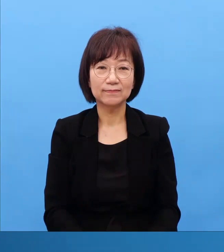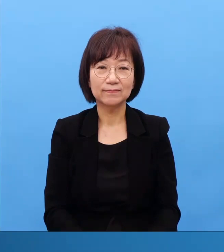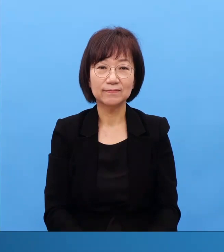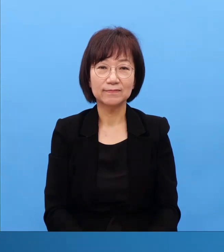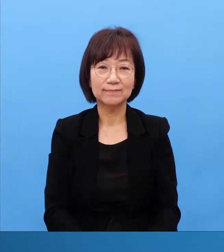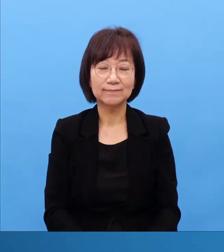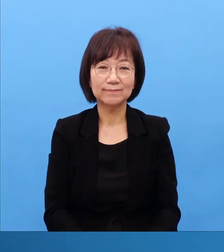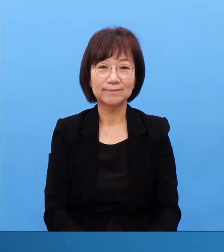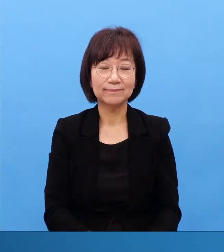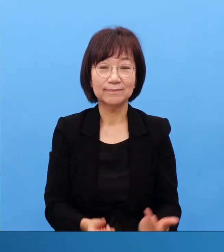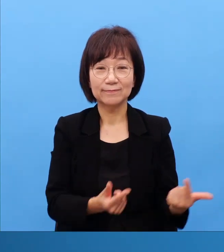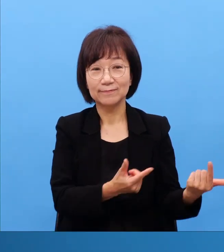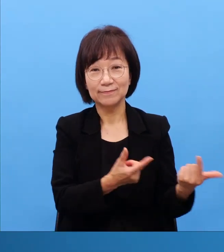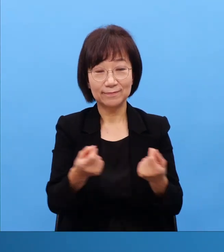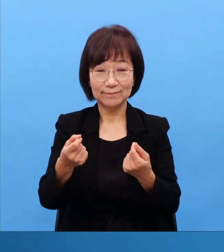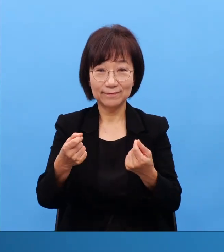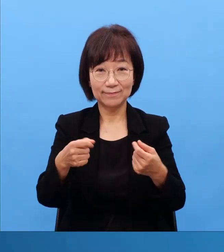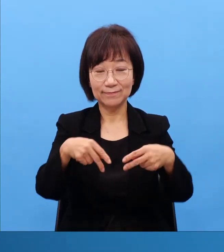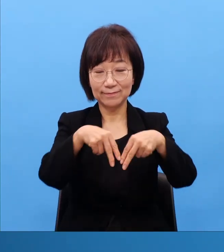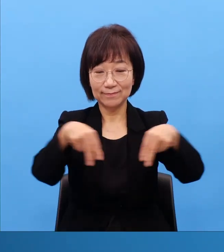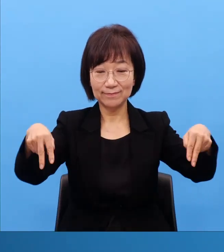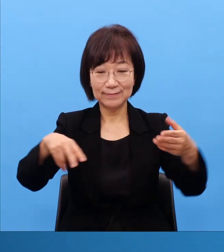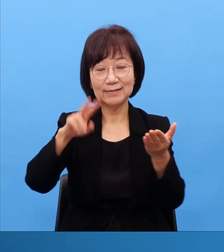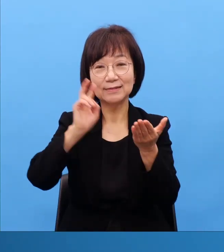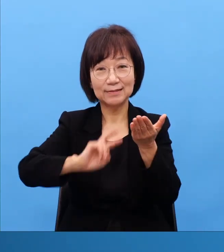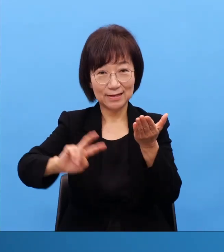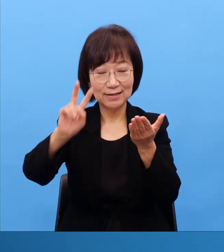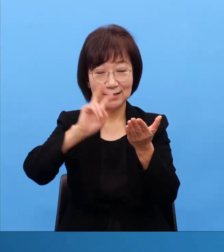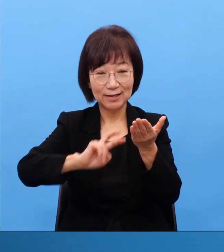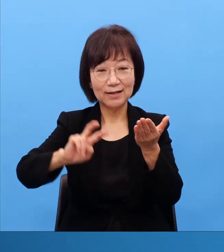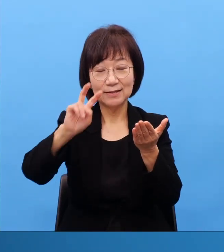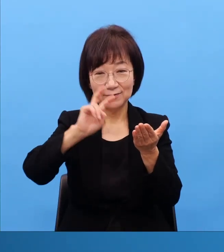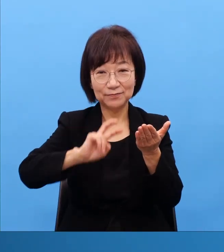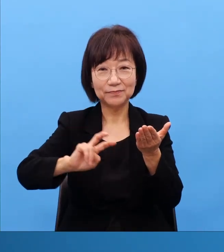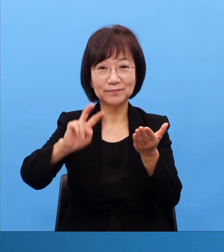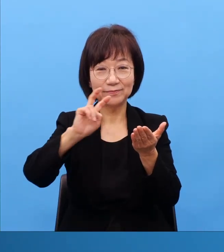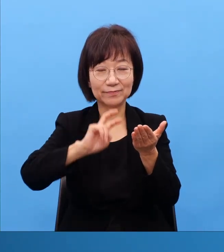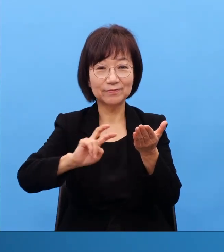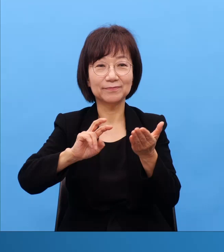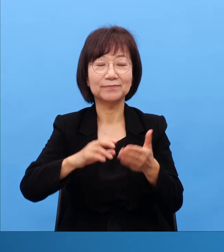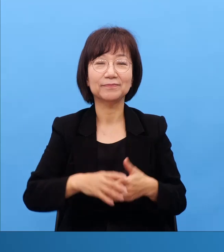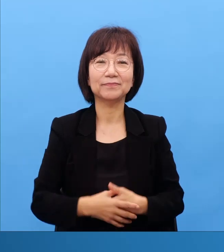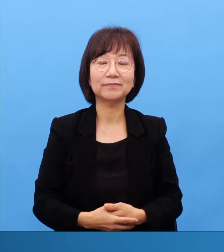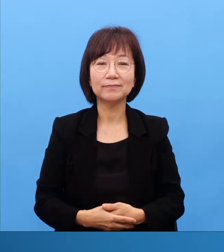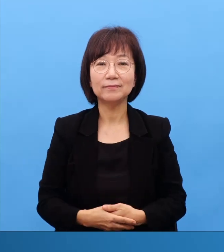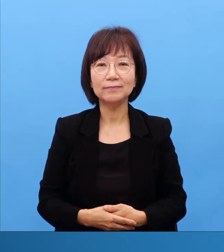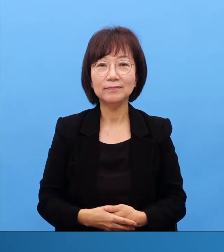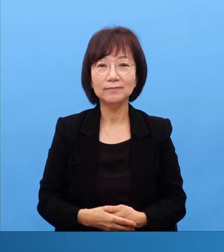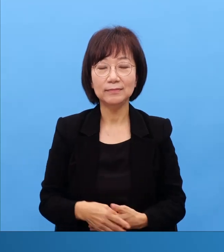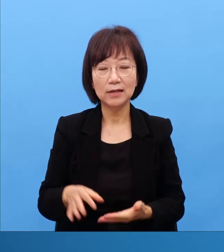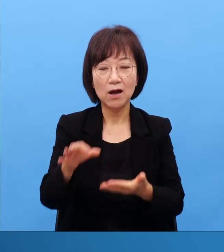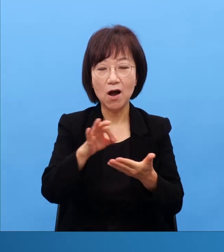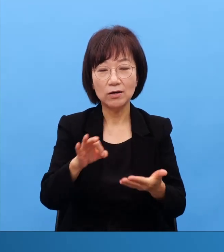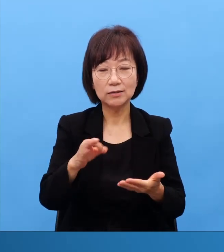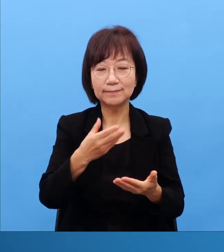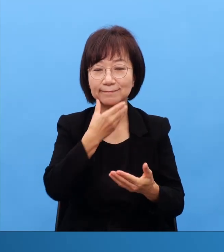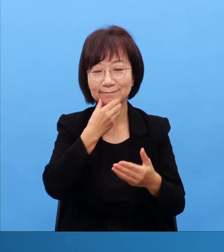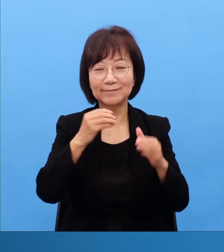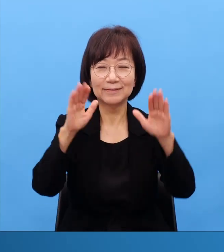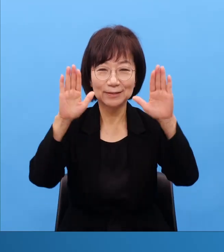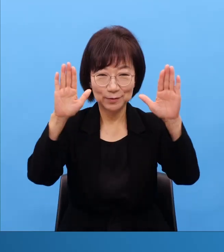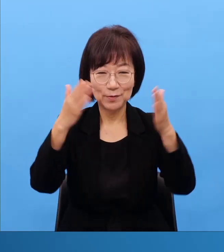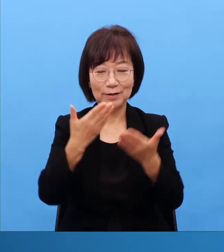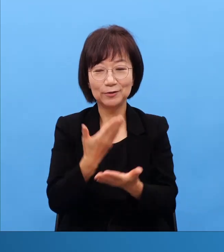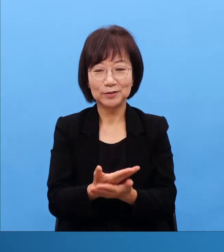다 같이 일어나셔서 주여 나의 삶 속에 2절 찬양 부른 후에 드린 예물 축복 기도와 축도로 목사님께서